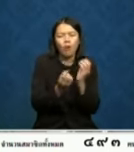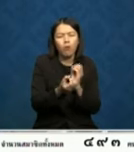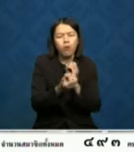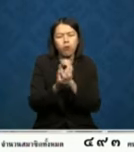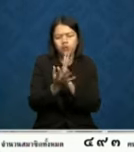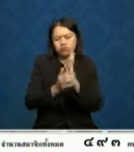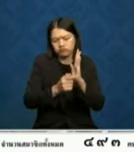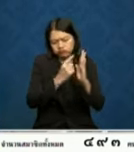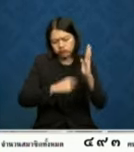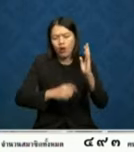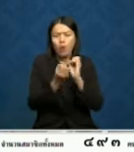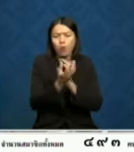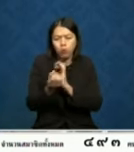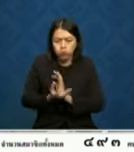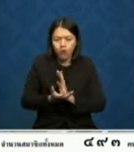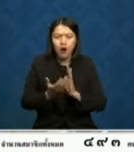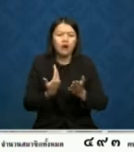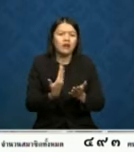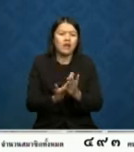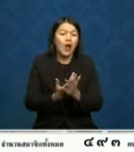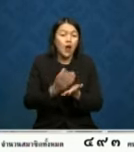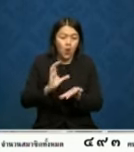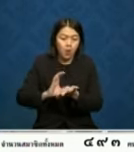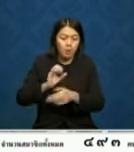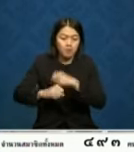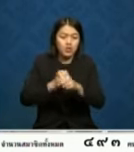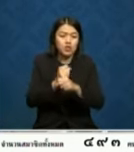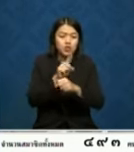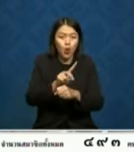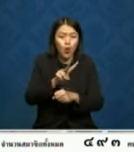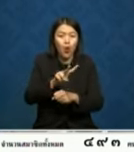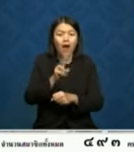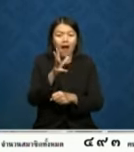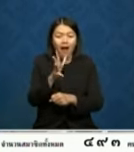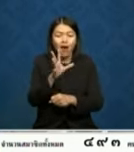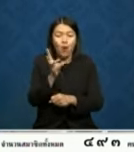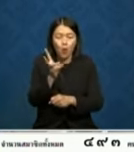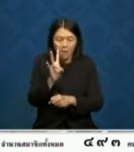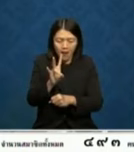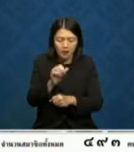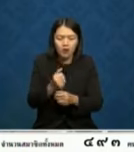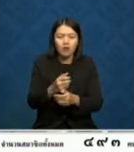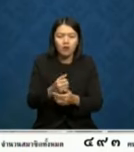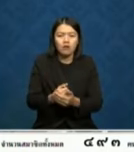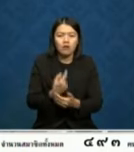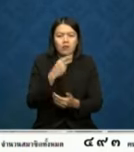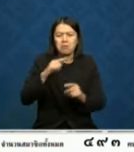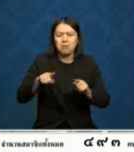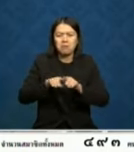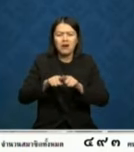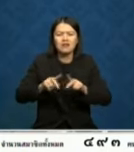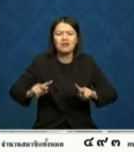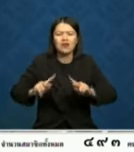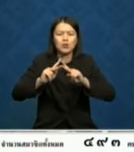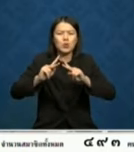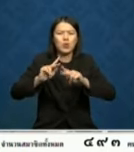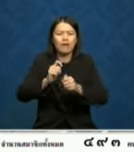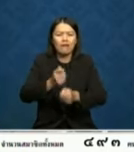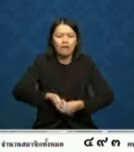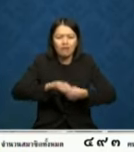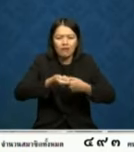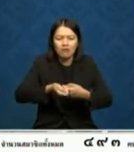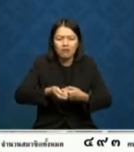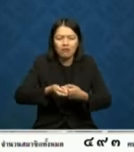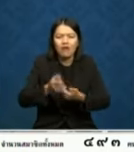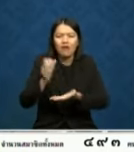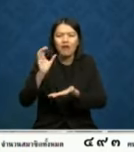เป็นอย่างมากแต่งบประมาณรายจ่ายปี 2518เช่นเคยครับเหมือนของกระทรวงเกษตรเลยคือไม่มี